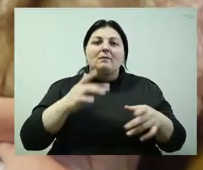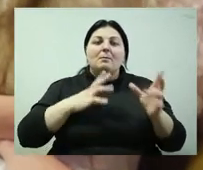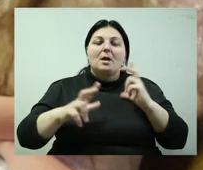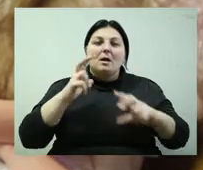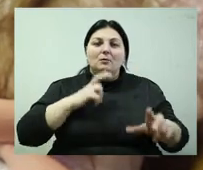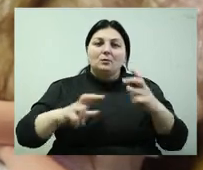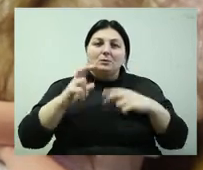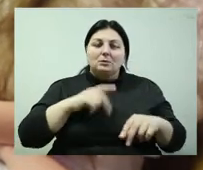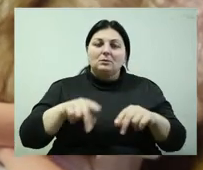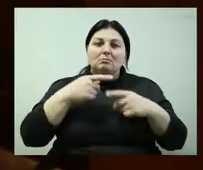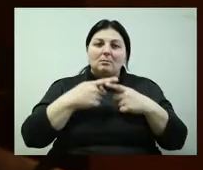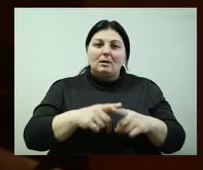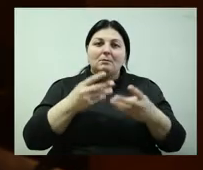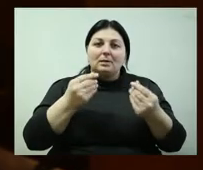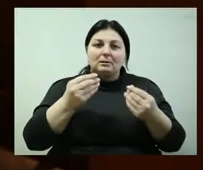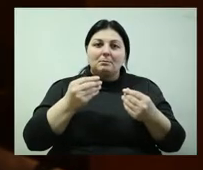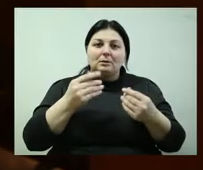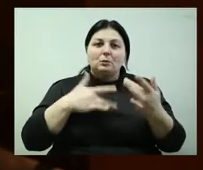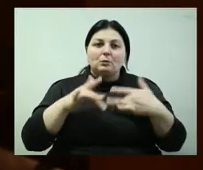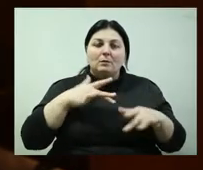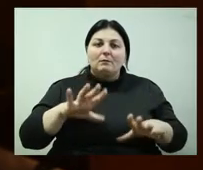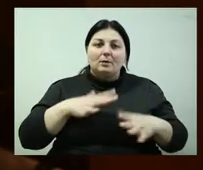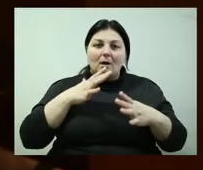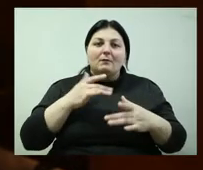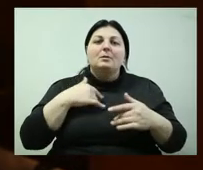ინსტიტუტში მუშავდება შემდეგი სახის